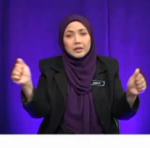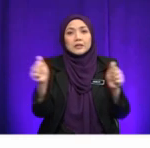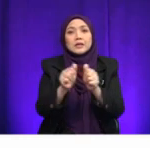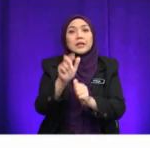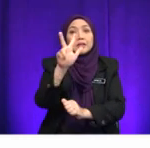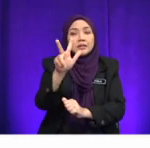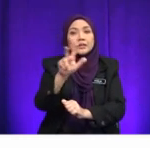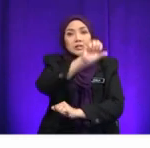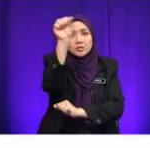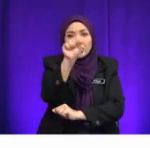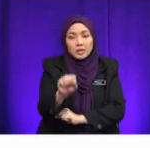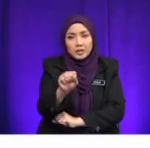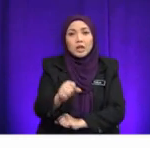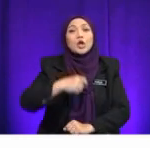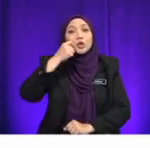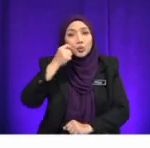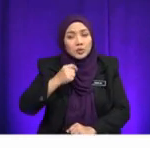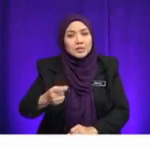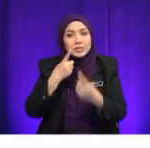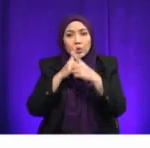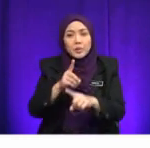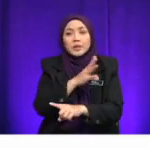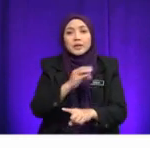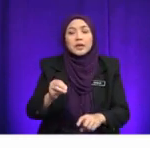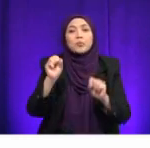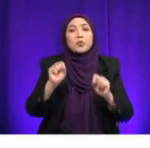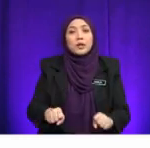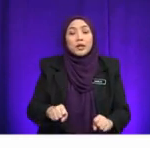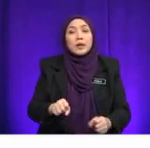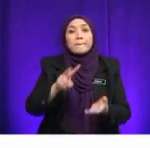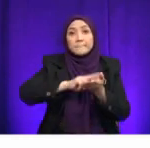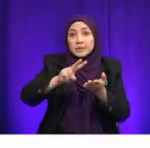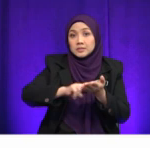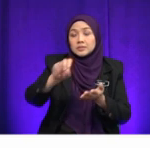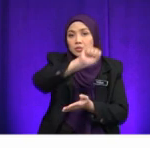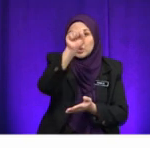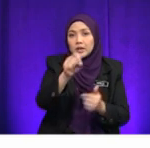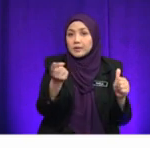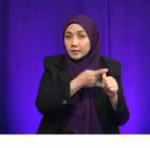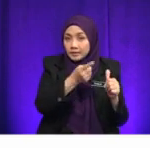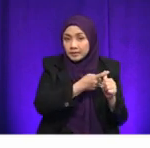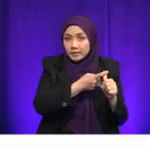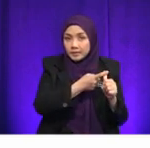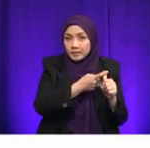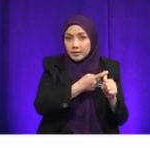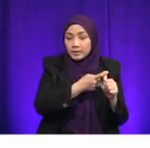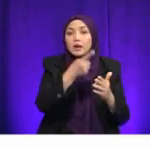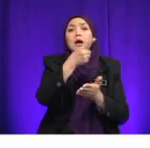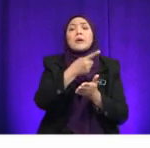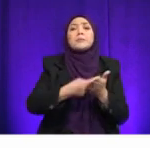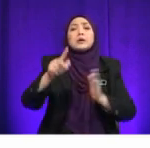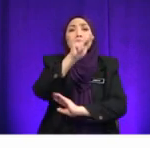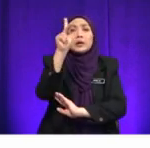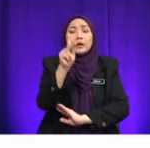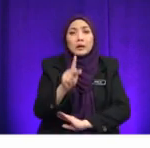tuliskan jawaban masing-masing dan kita bacakan soalnya yang pertama dahulu oke soalnya ialah Apakah